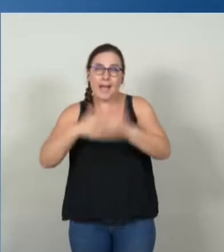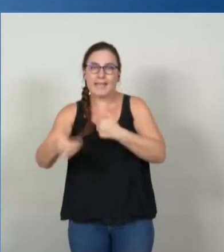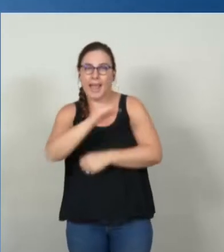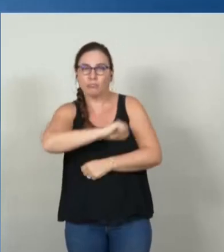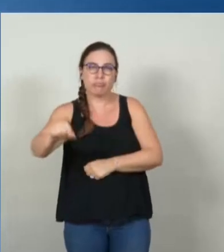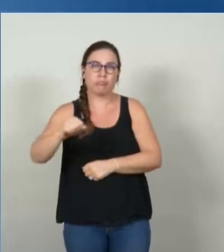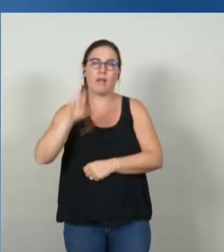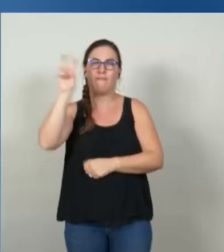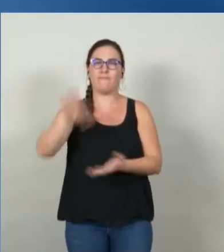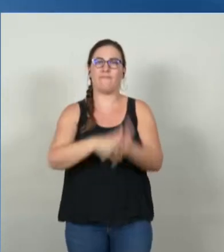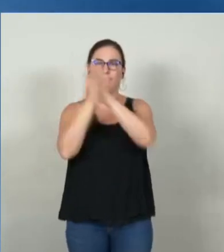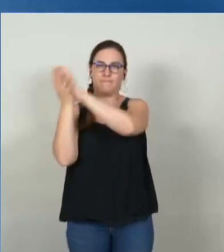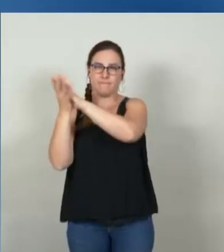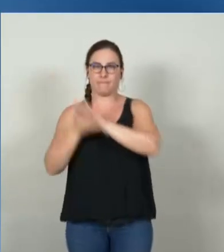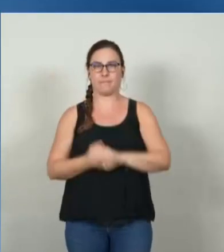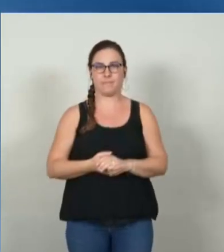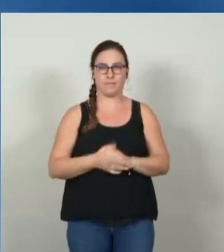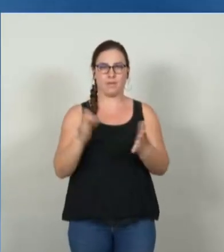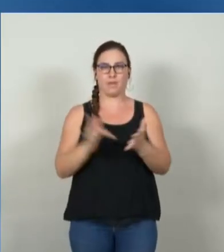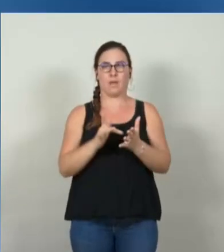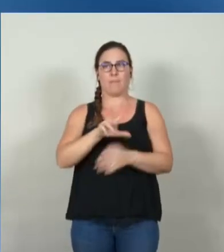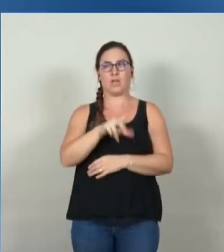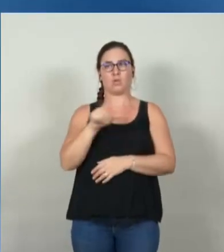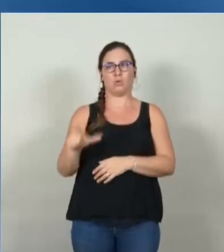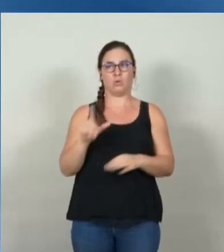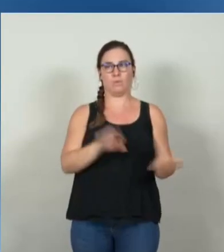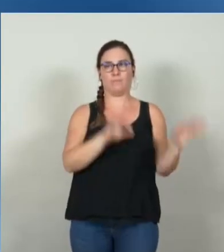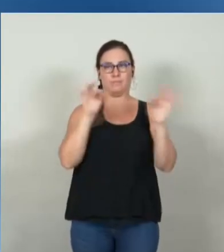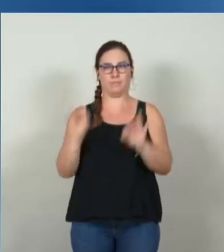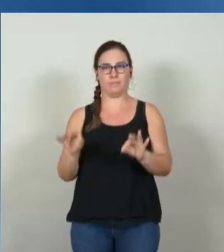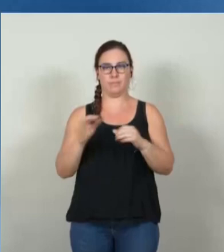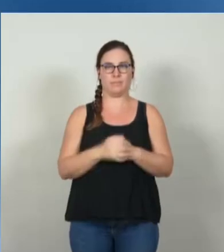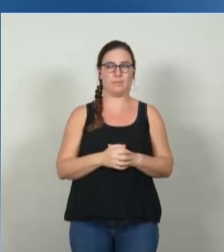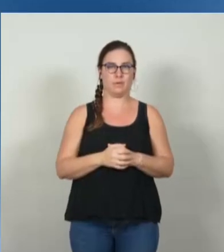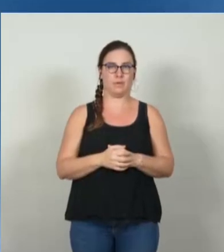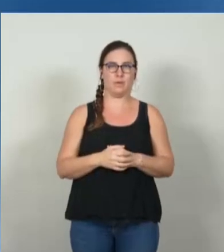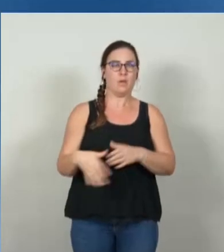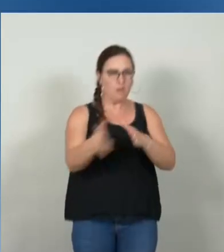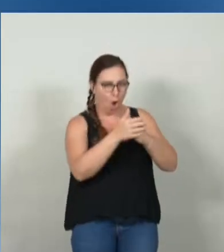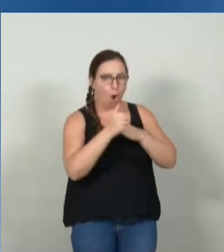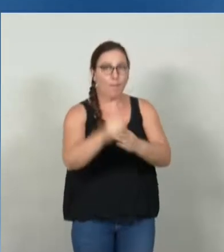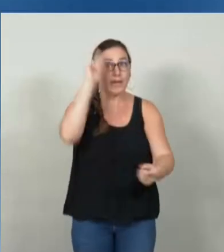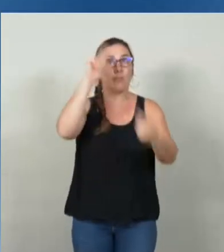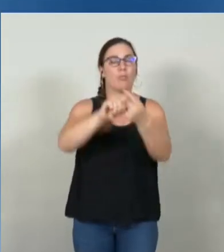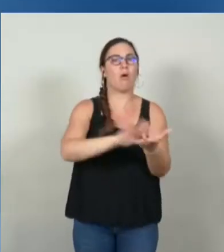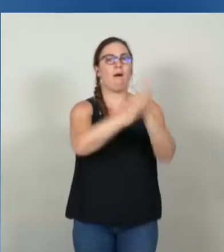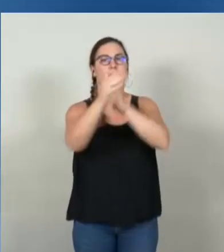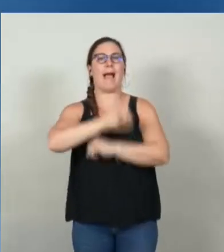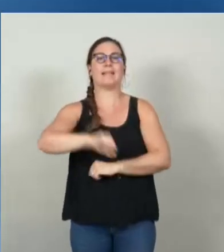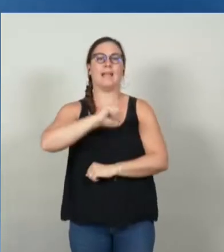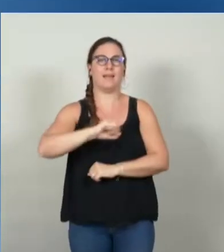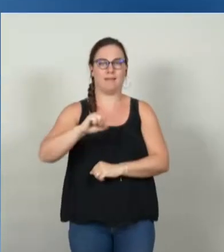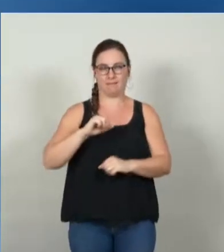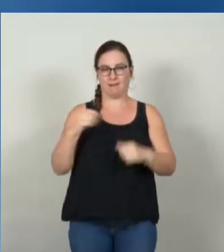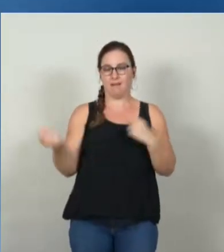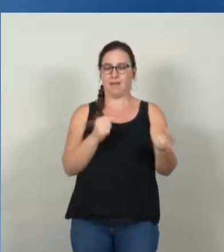écologique je poursuis toujours en page 32 du rapport je cite embarquer pour accélérer cela me fait penser à un débat